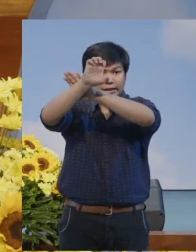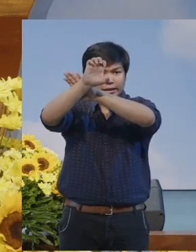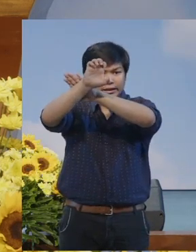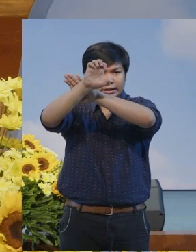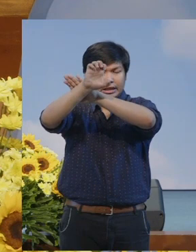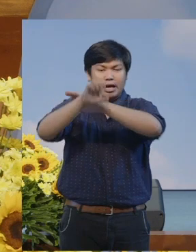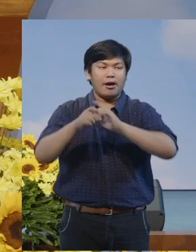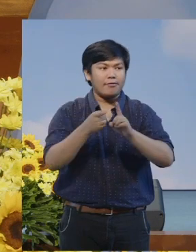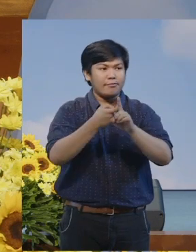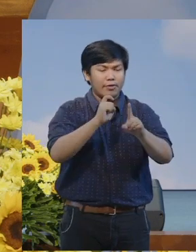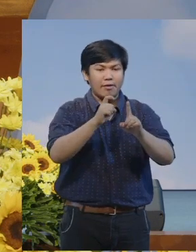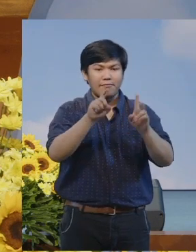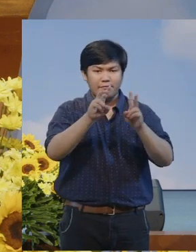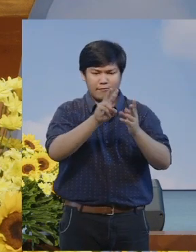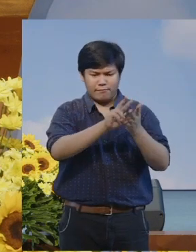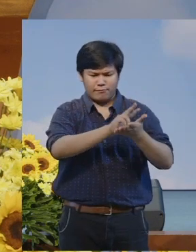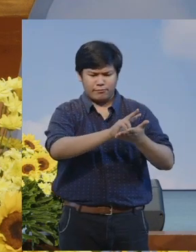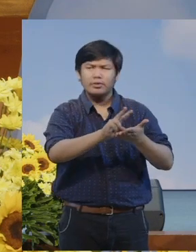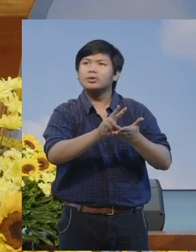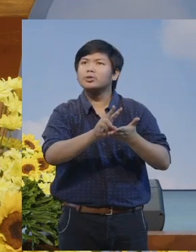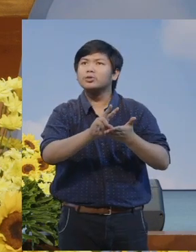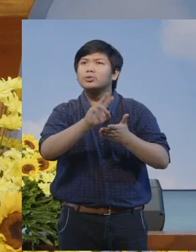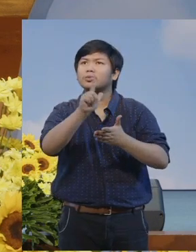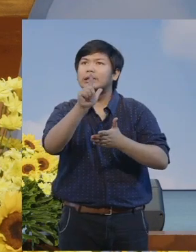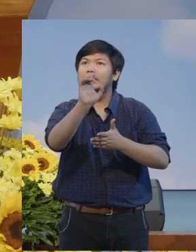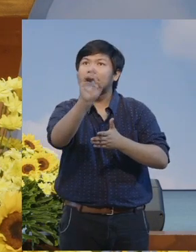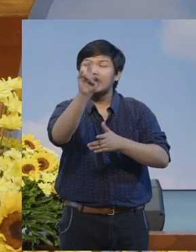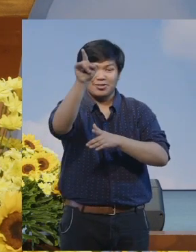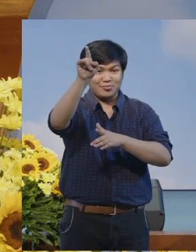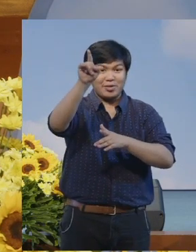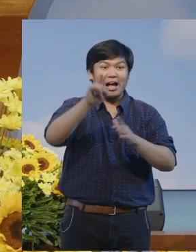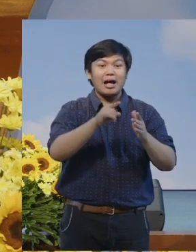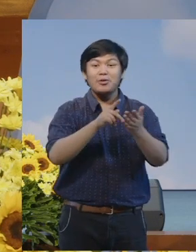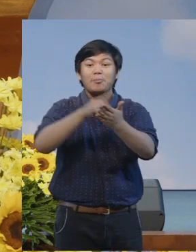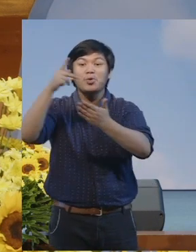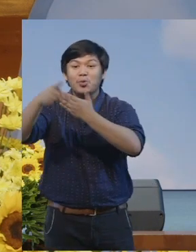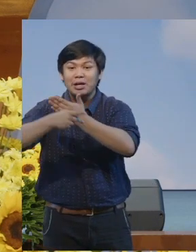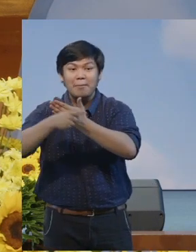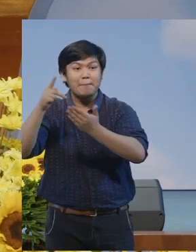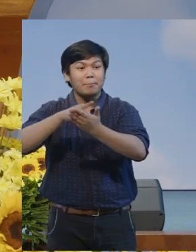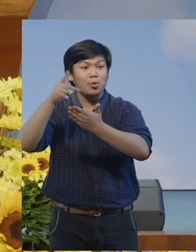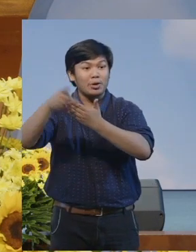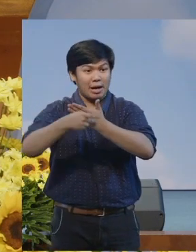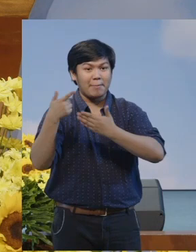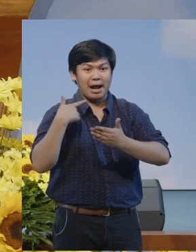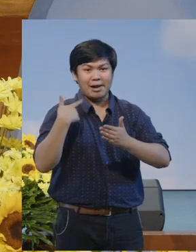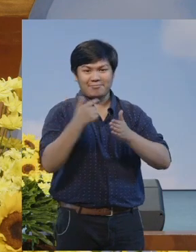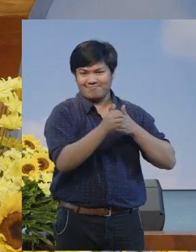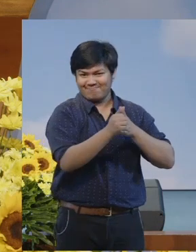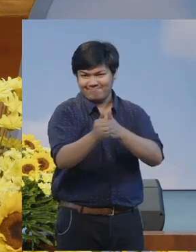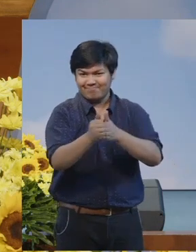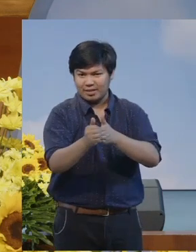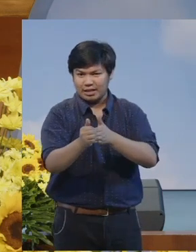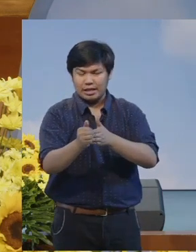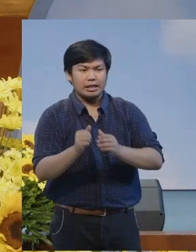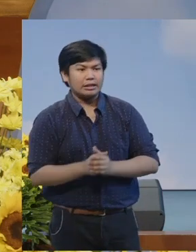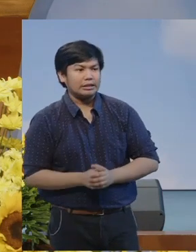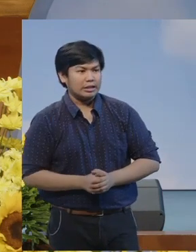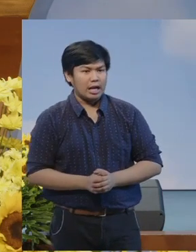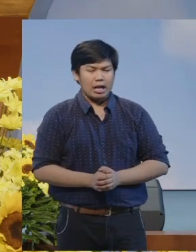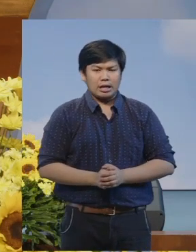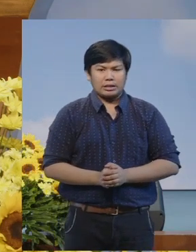28. At sa verse 16, ang sabi doon, "In the abundance of